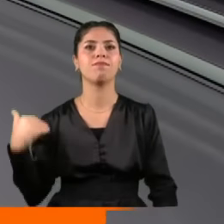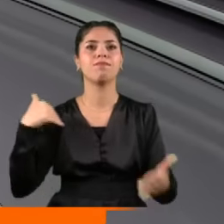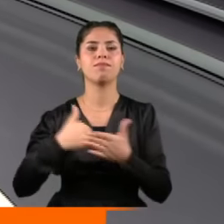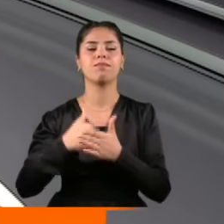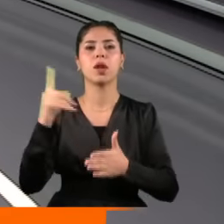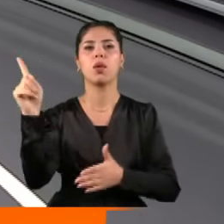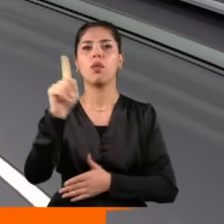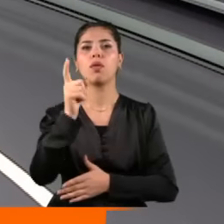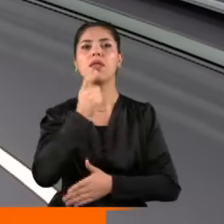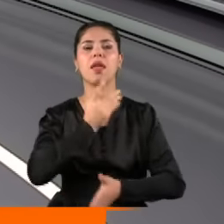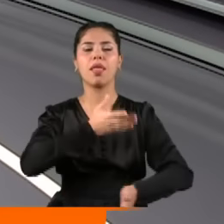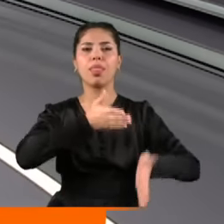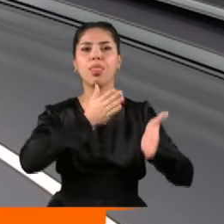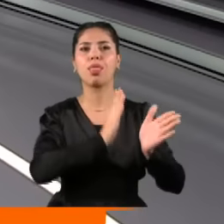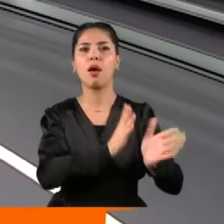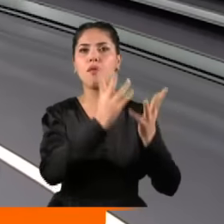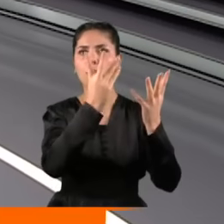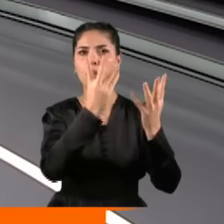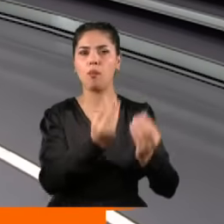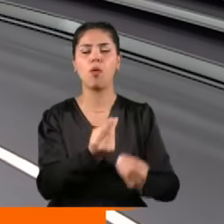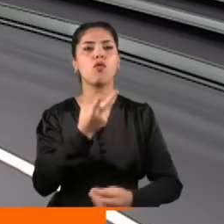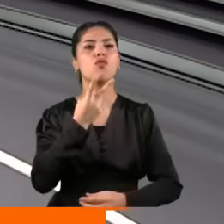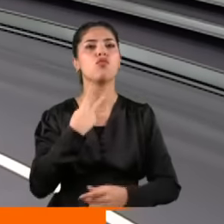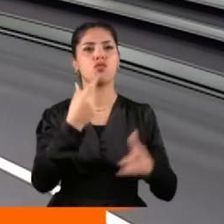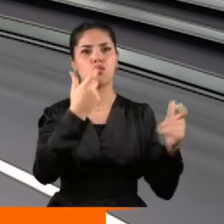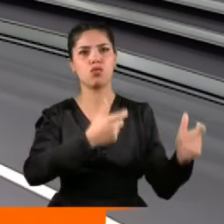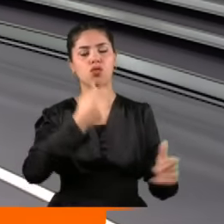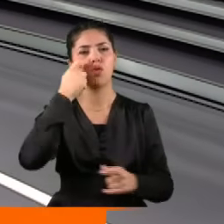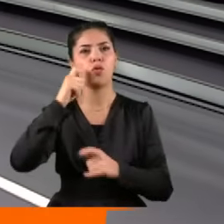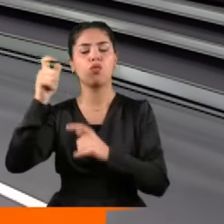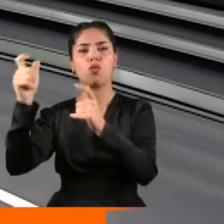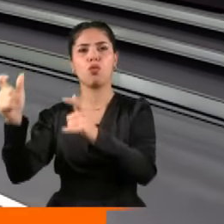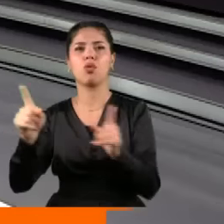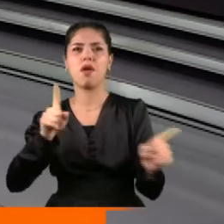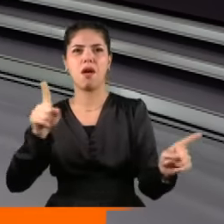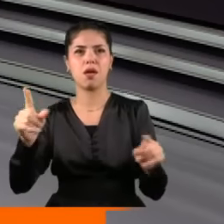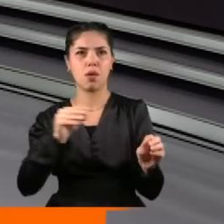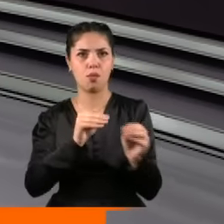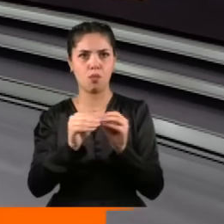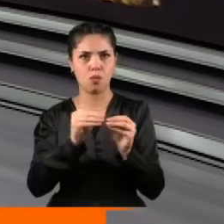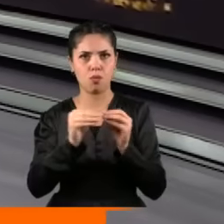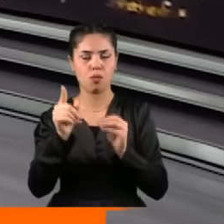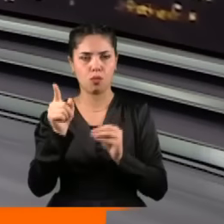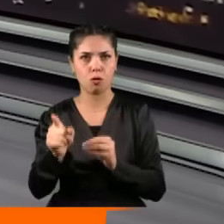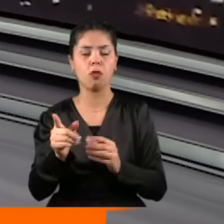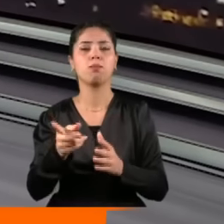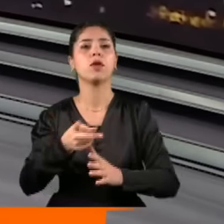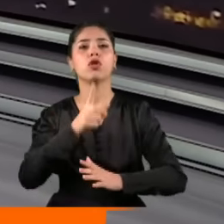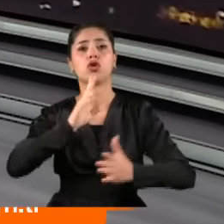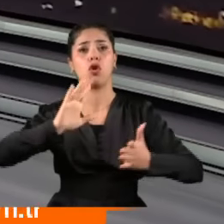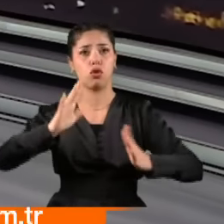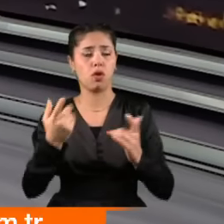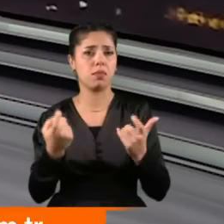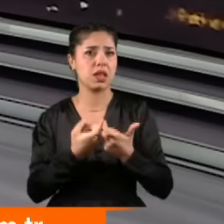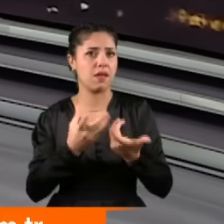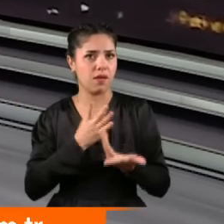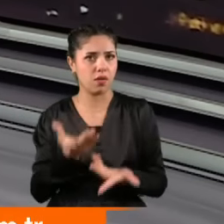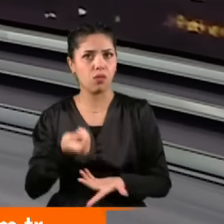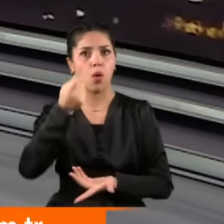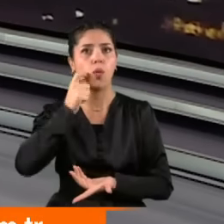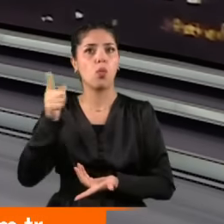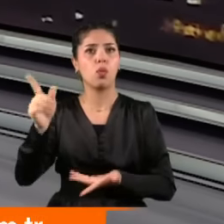Yaklaşık 10 yıldır devam eden Rusya-Ukrayna arasındaki gerilim ve elbette son dönemde savaş, Ukrayna tarafıyla